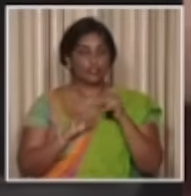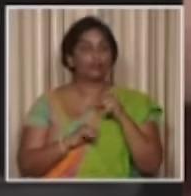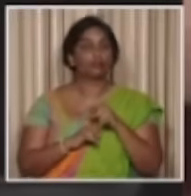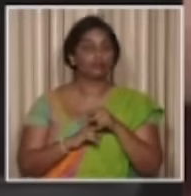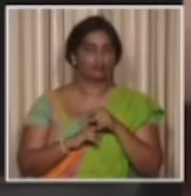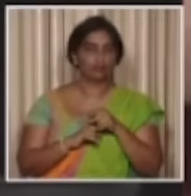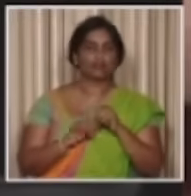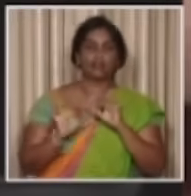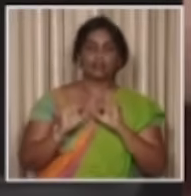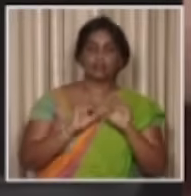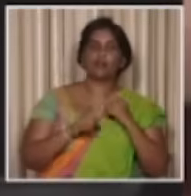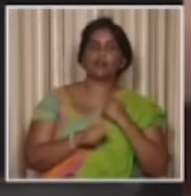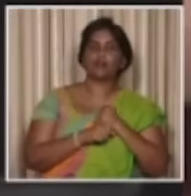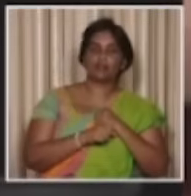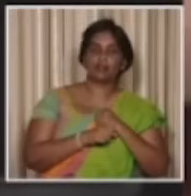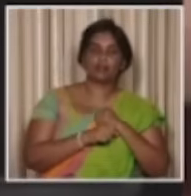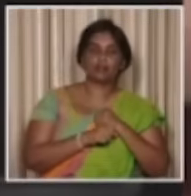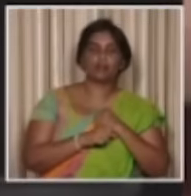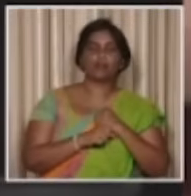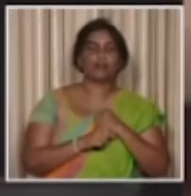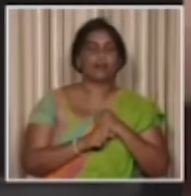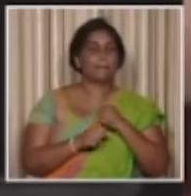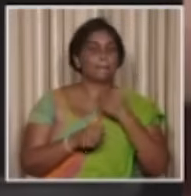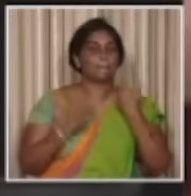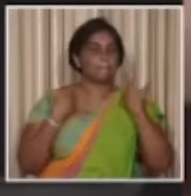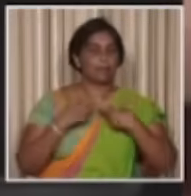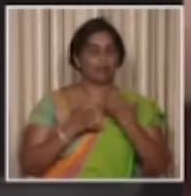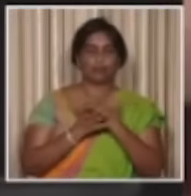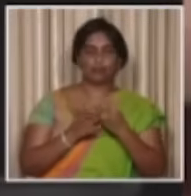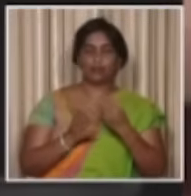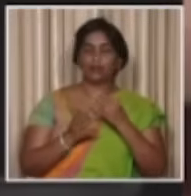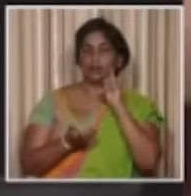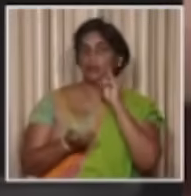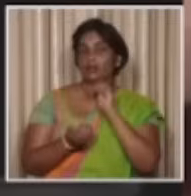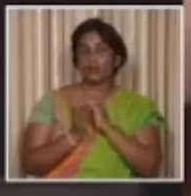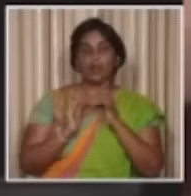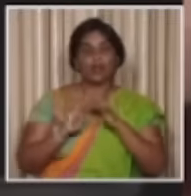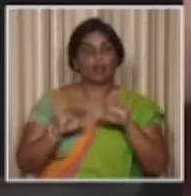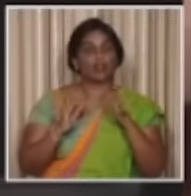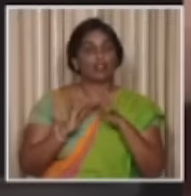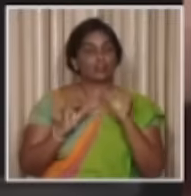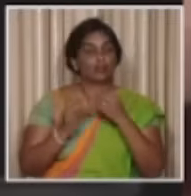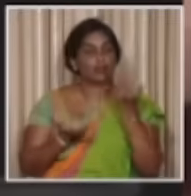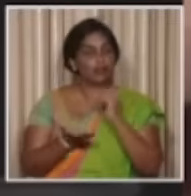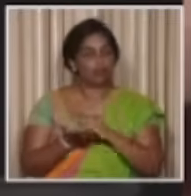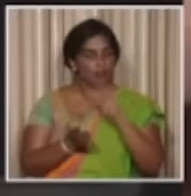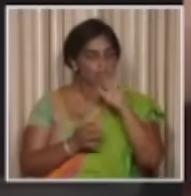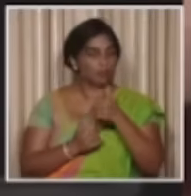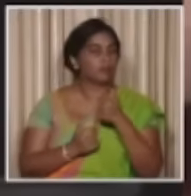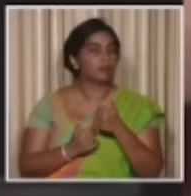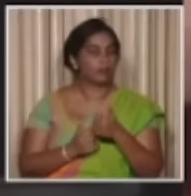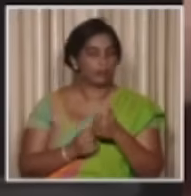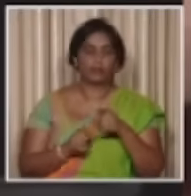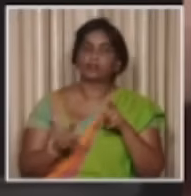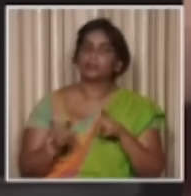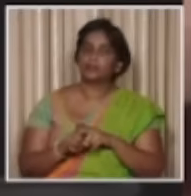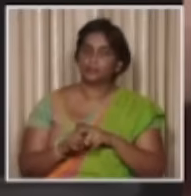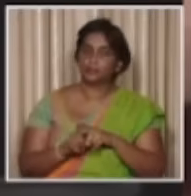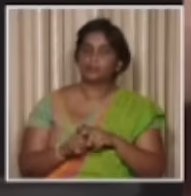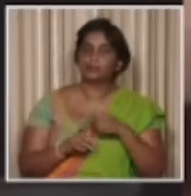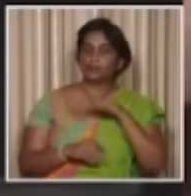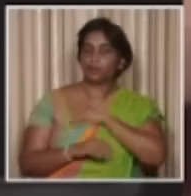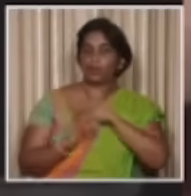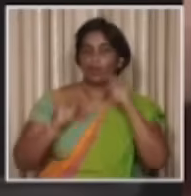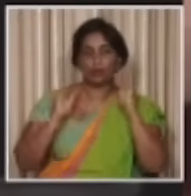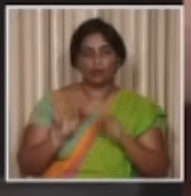mega, yahapal nandu eti bela raja paksa andu netikar beka, surakshita, si surakshane, eka nevata genat tino, eka lukudia, ewa game, adua